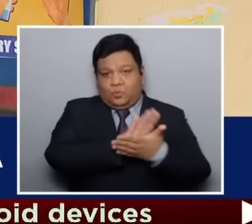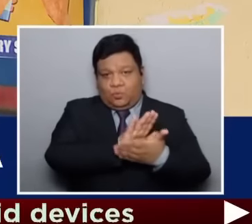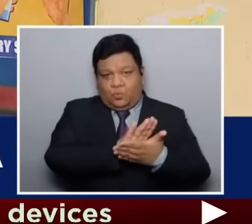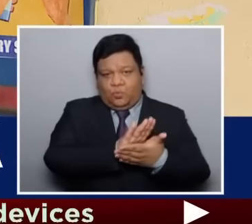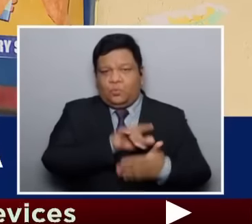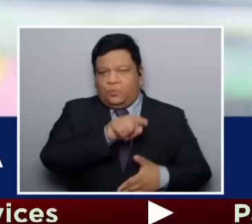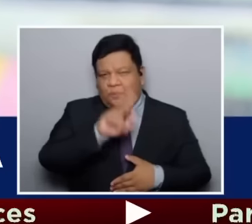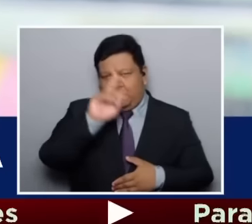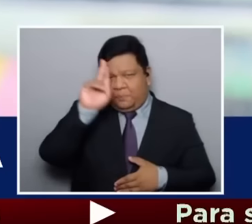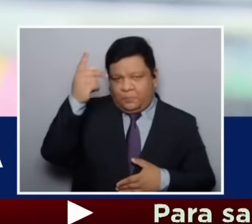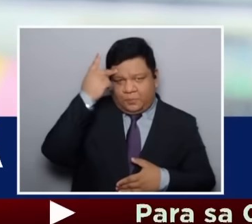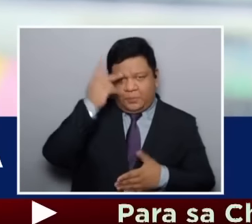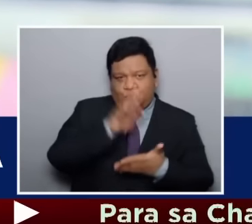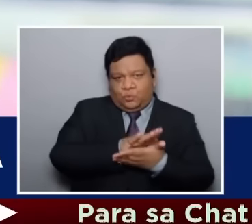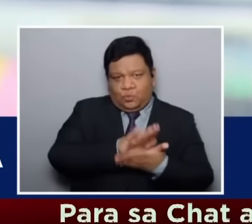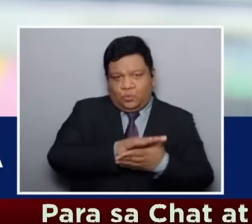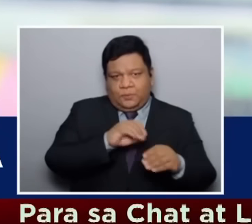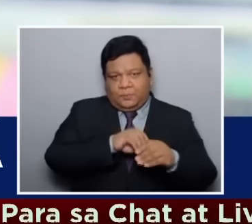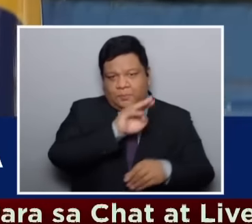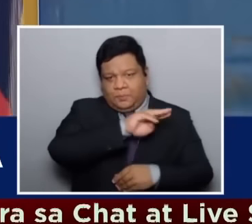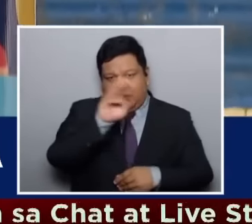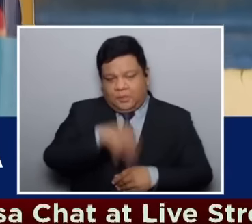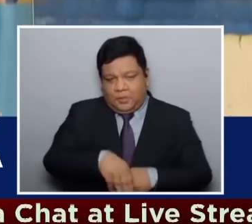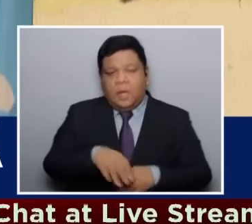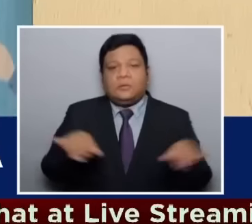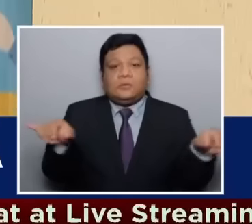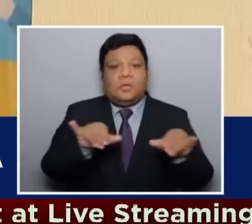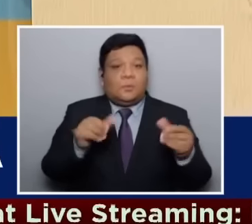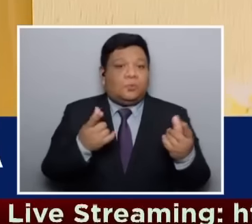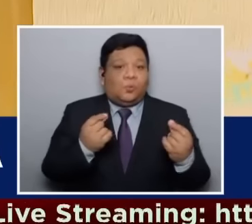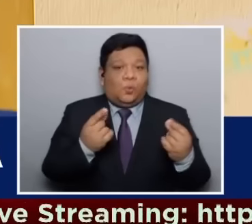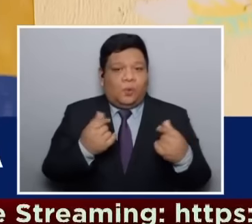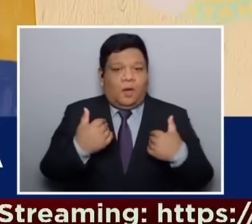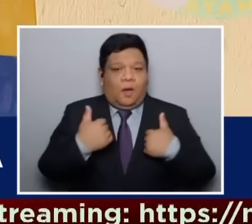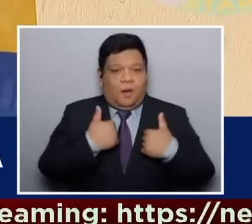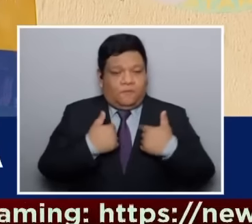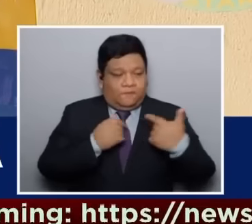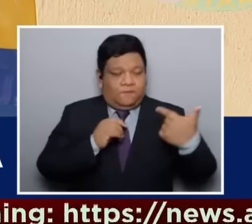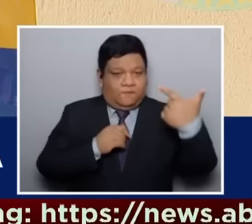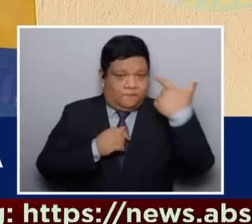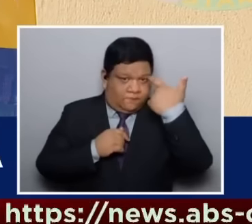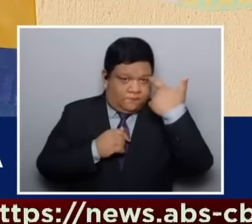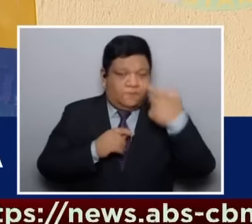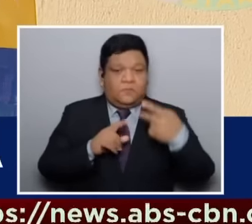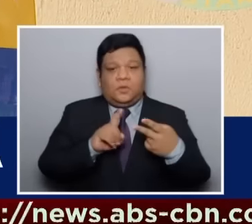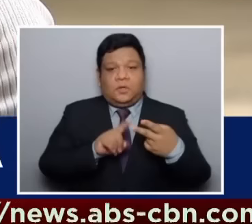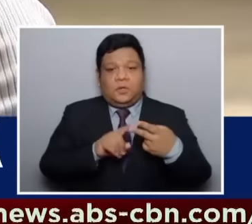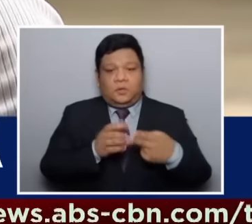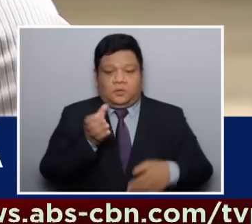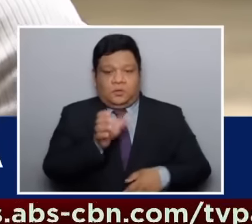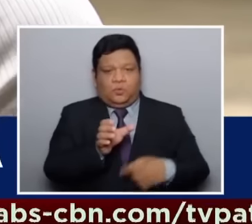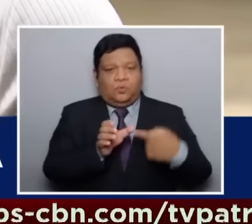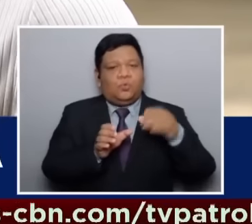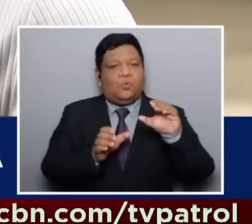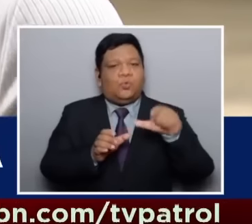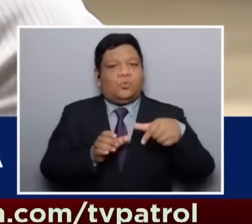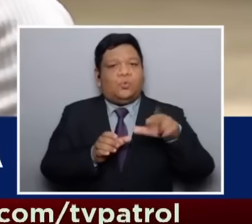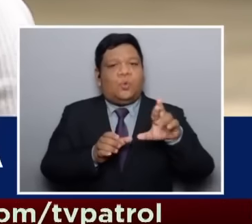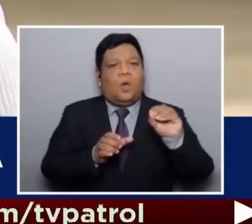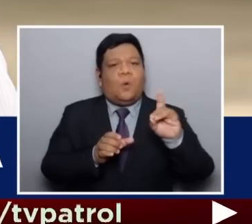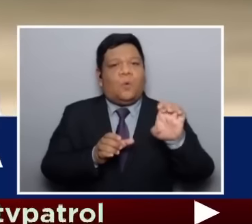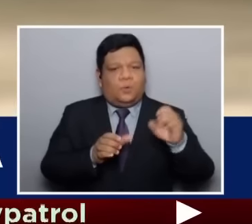ng kanilang paaralan, merong temperature scanner at ID scanner para sa QR code ng bawat bata. As soon as nalaman